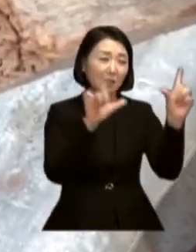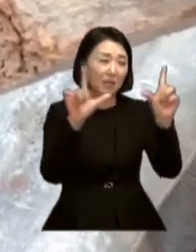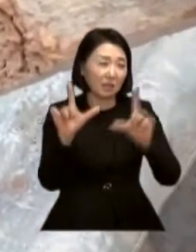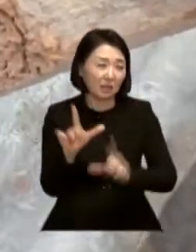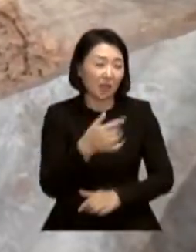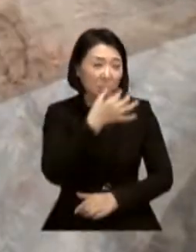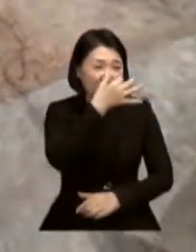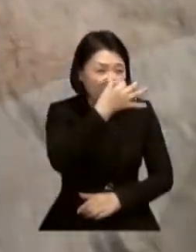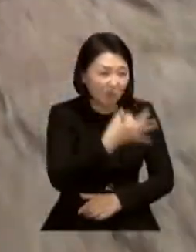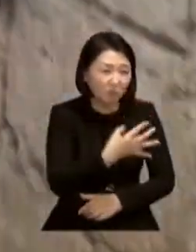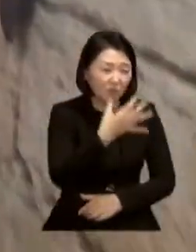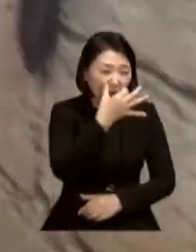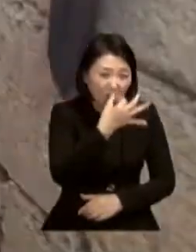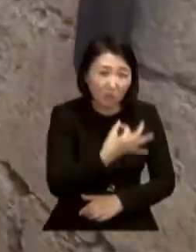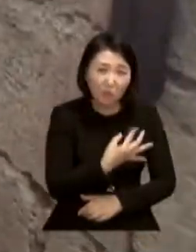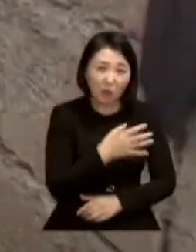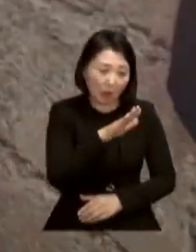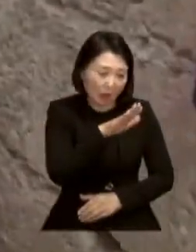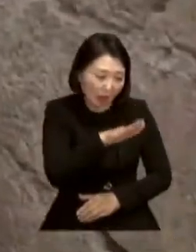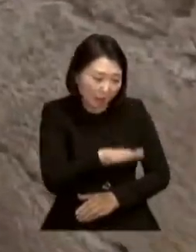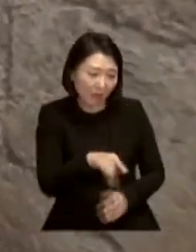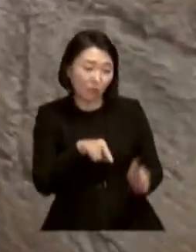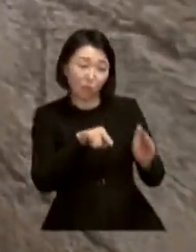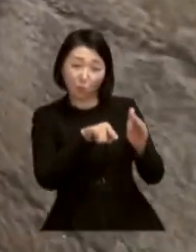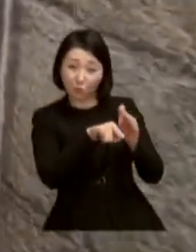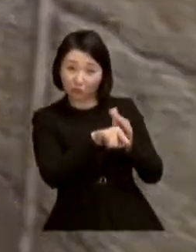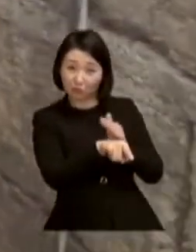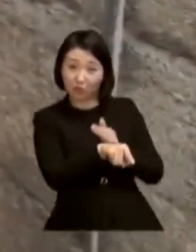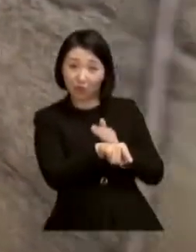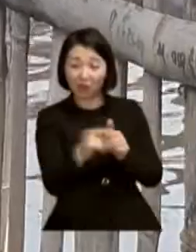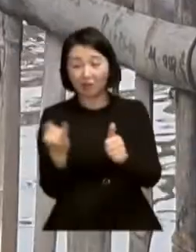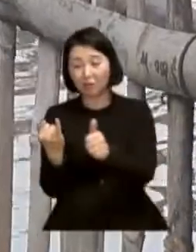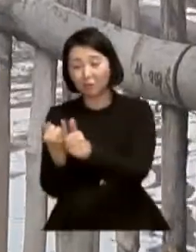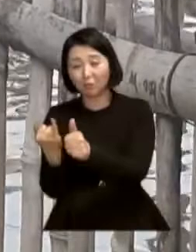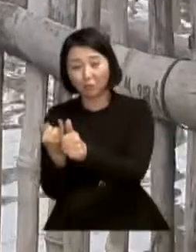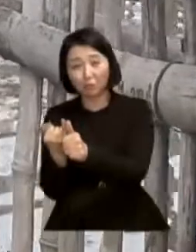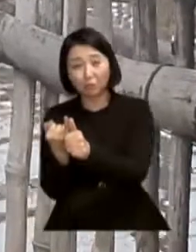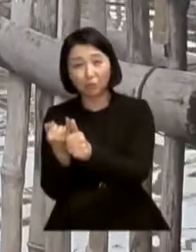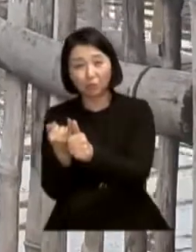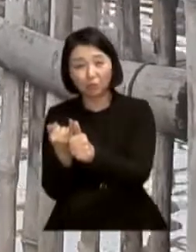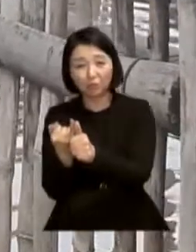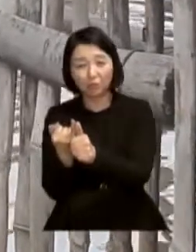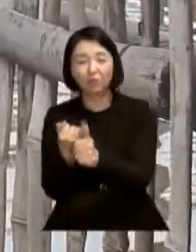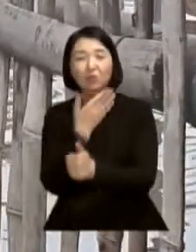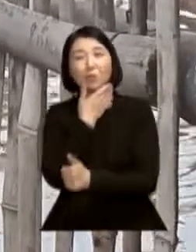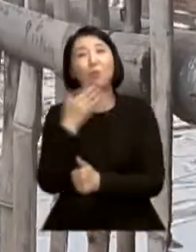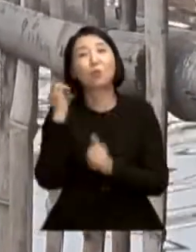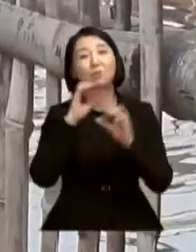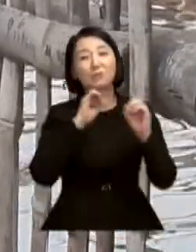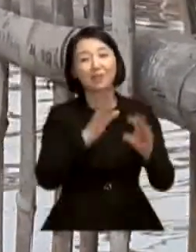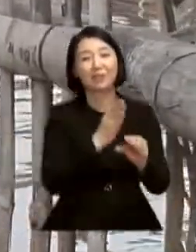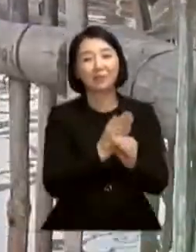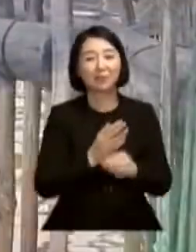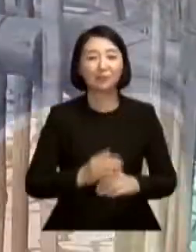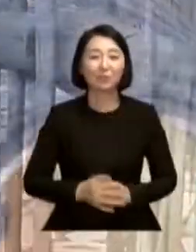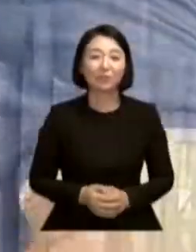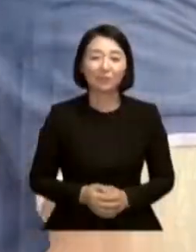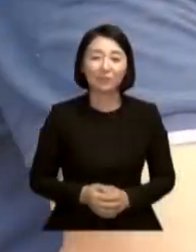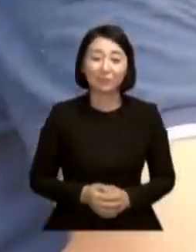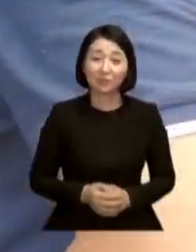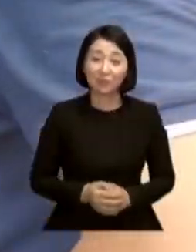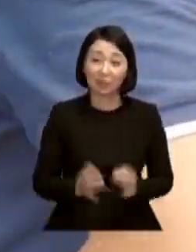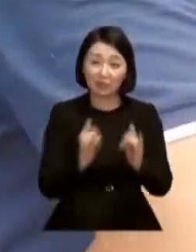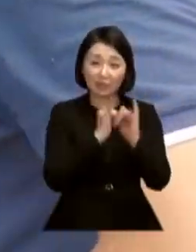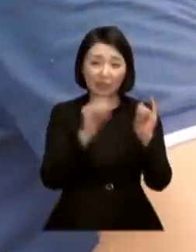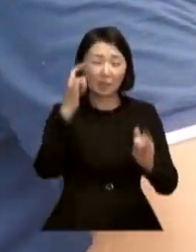낮고 낮은 곳에 있는 가난한 이들의 삶 속으로 들어가 이희석 장지연 선교사 내외는 복음을 전하고 있다.